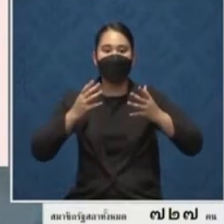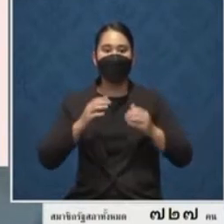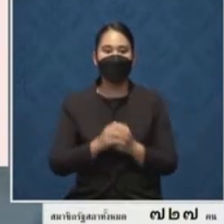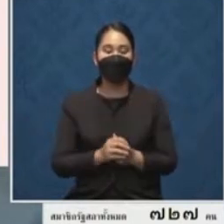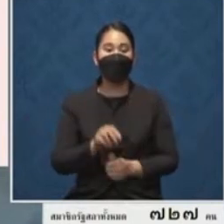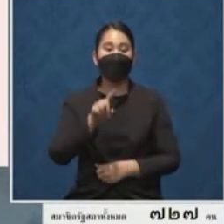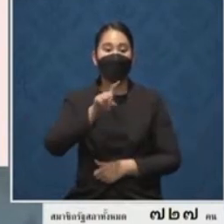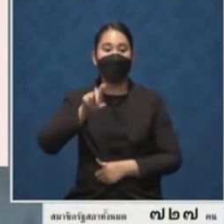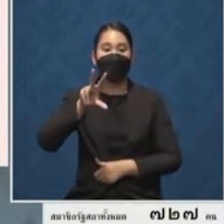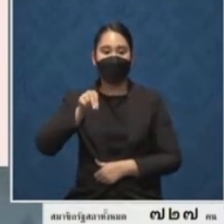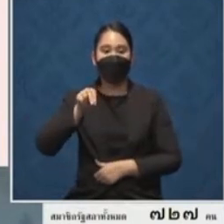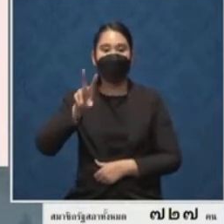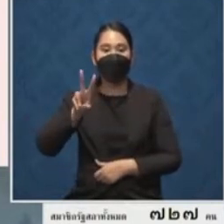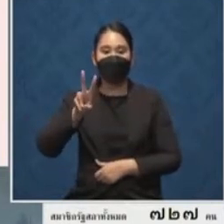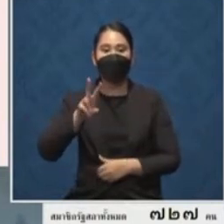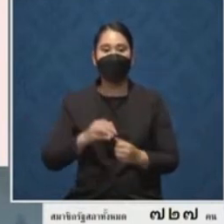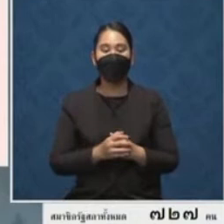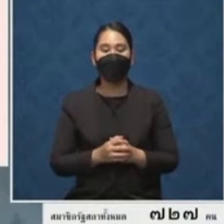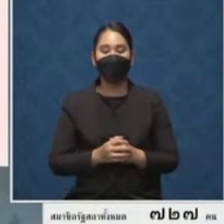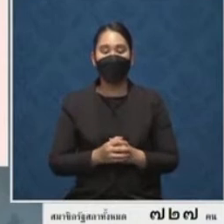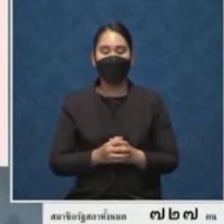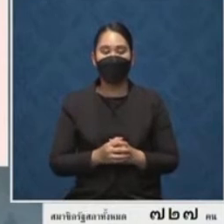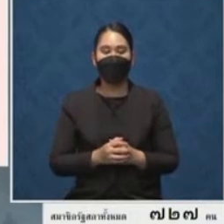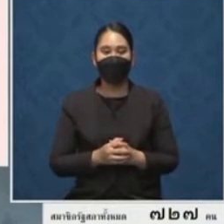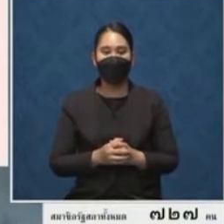132นายชาดาไทยเศษ